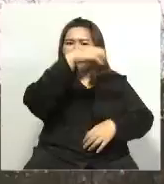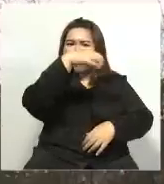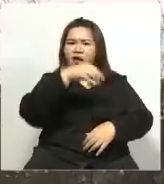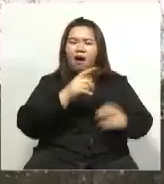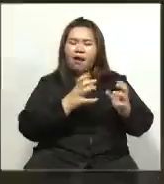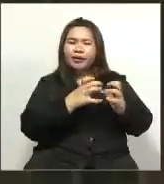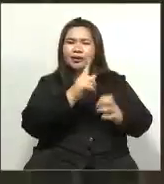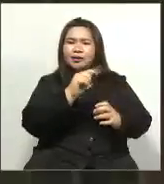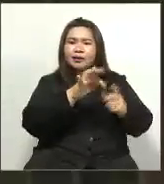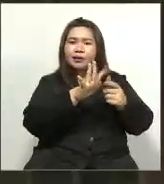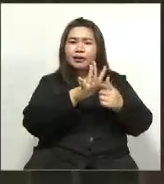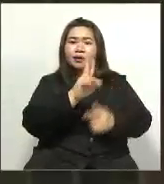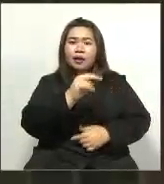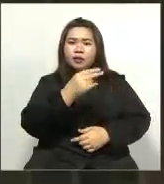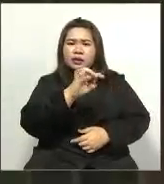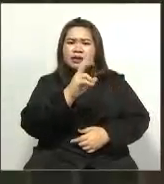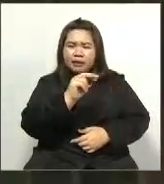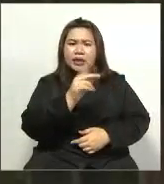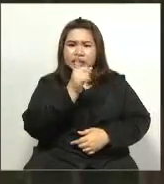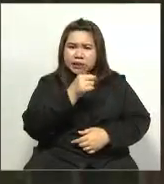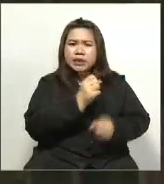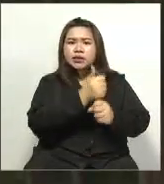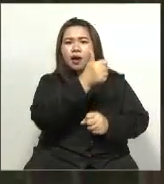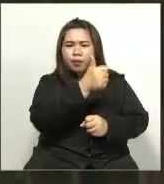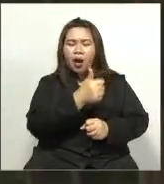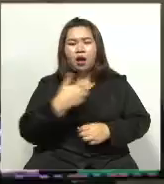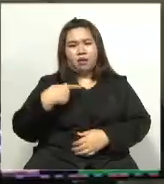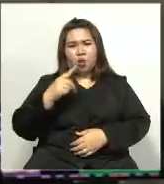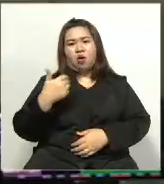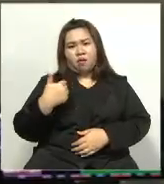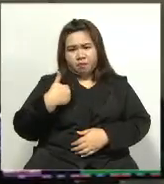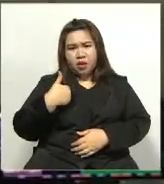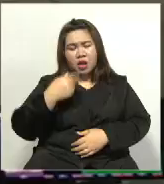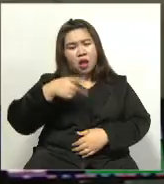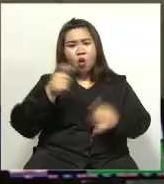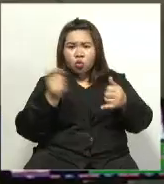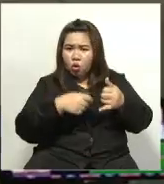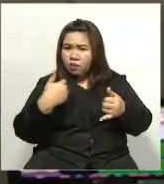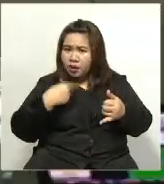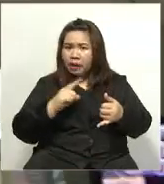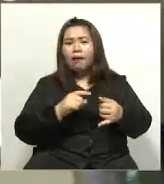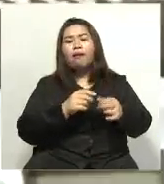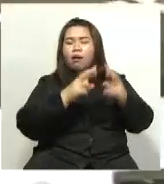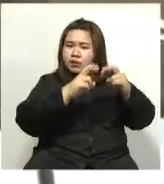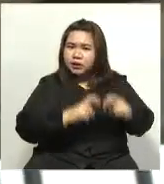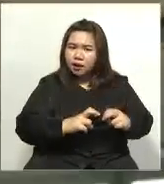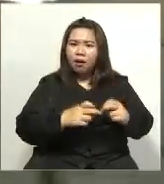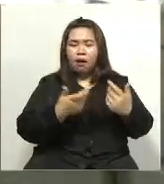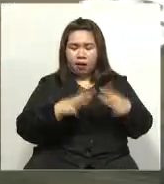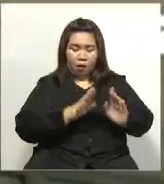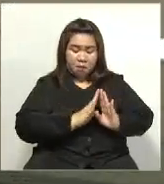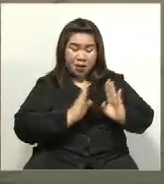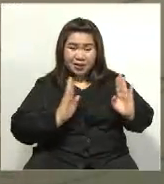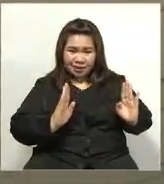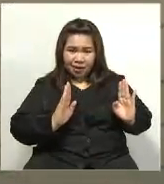ากจะให้เปิดใจและศึกษาข้อมูลนะครับว่าโรงไฟฟ้าถ่านหินนั้นมีประโยชน์หรือมีโทษจริงหรือไม่อย่างไรพร้อมกับมี